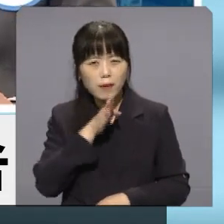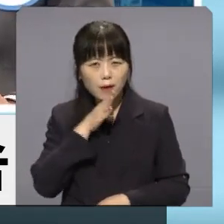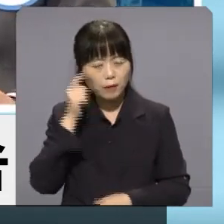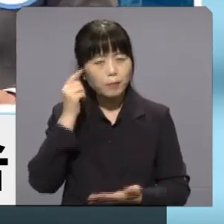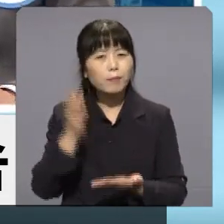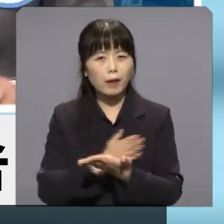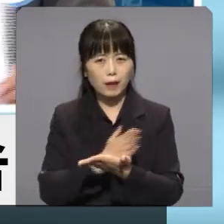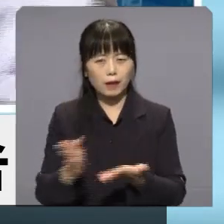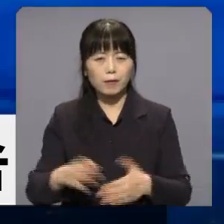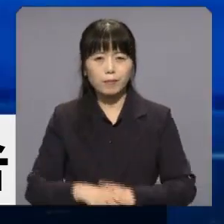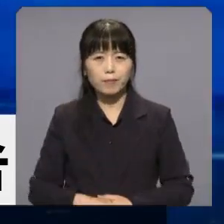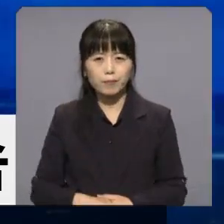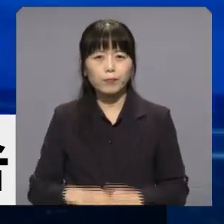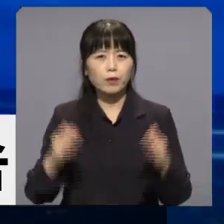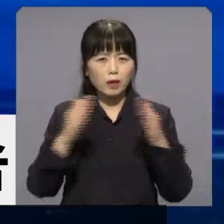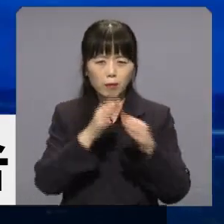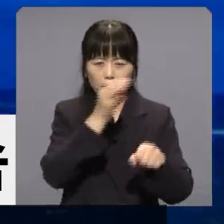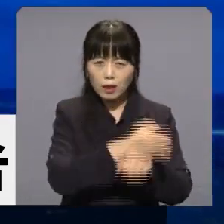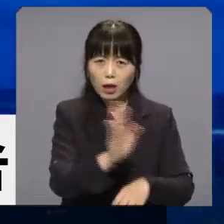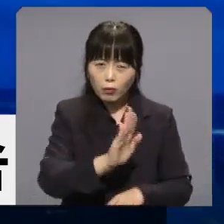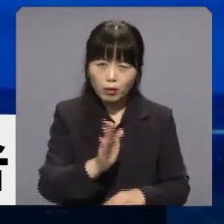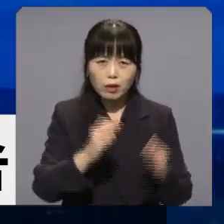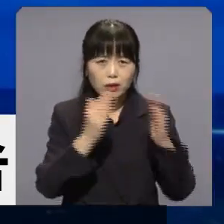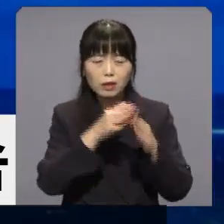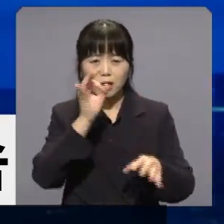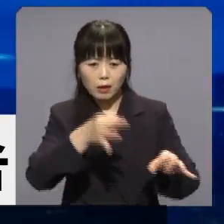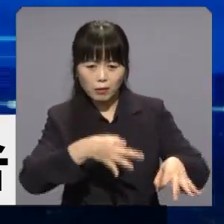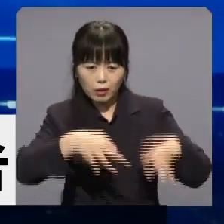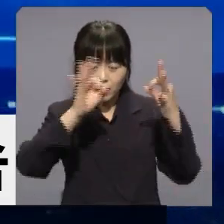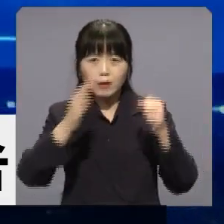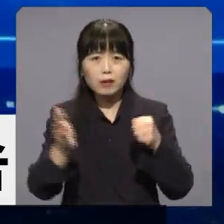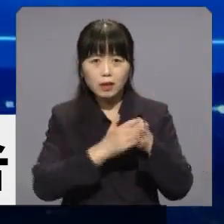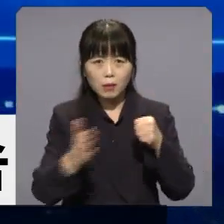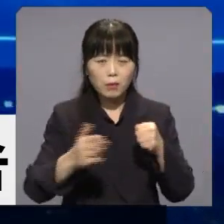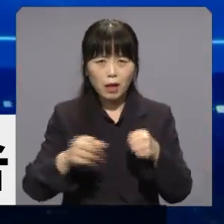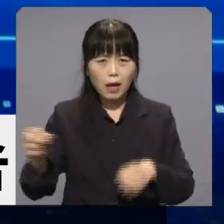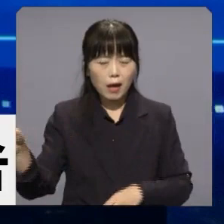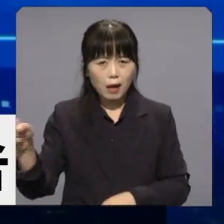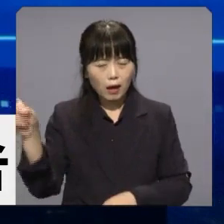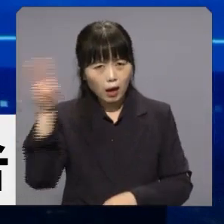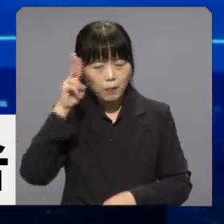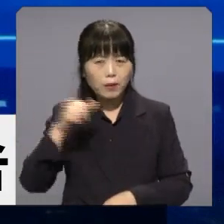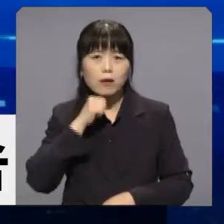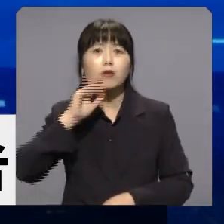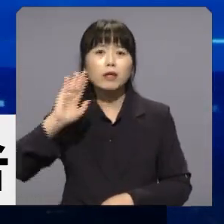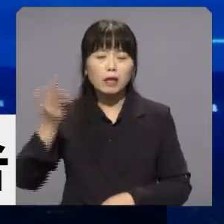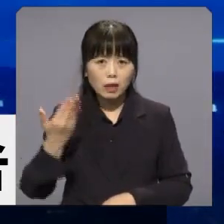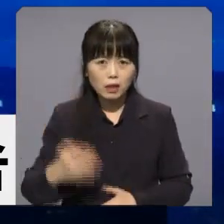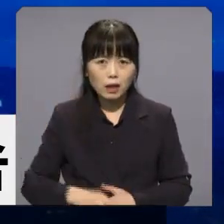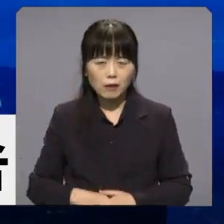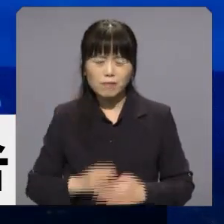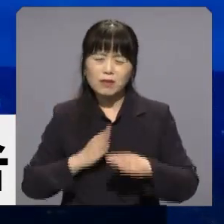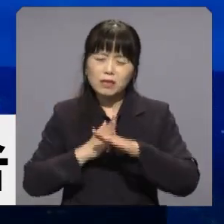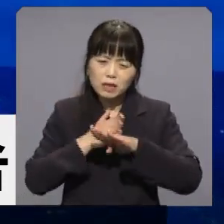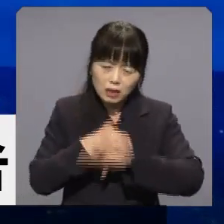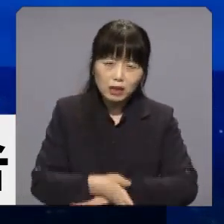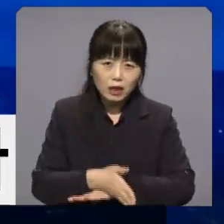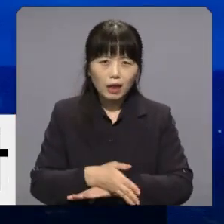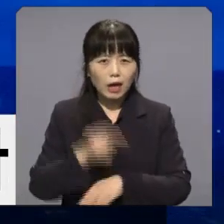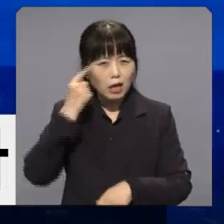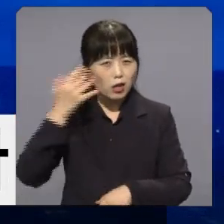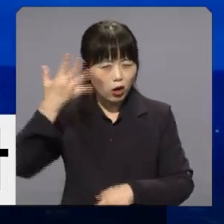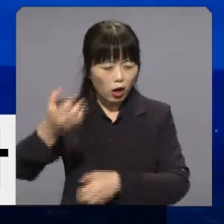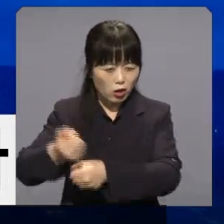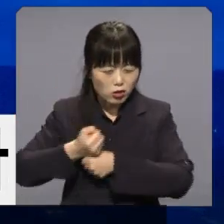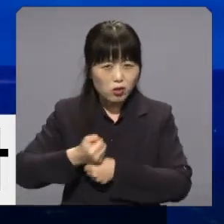예 집을 안수 하고 있었던 이 집값이 급등에서 이른바 벼락 거지가 됐다 뒤늦게 0 그를 내서